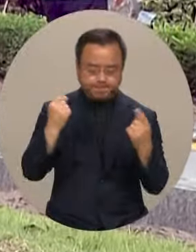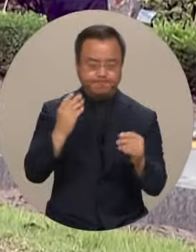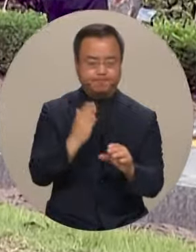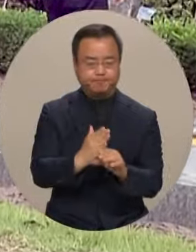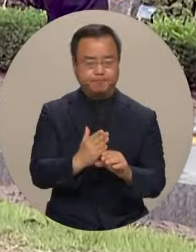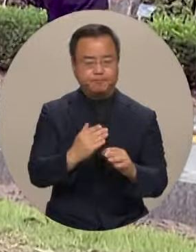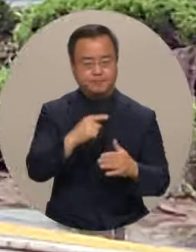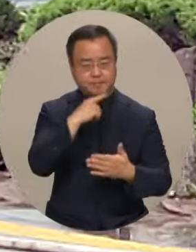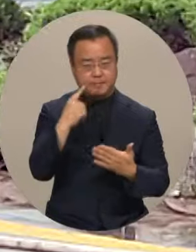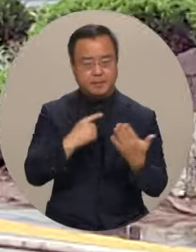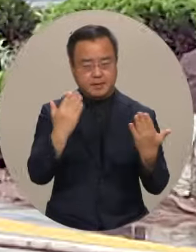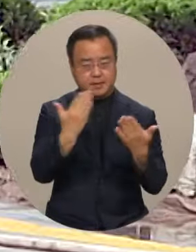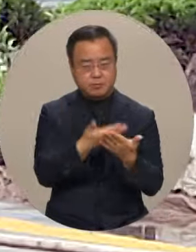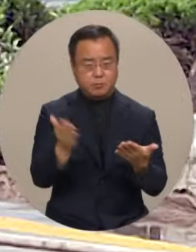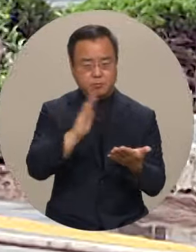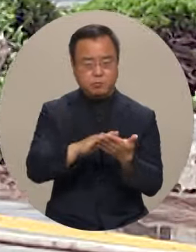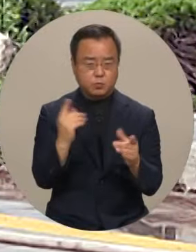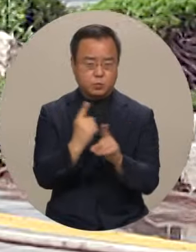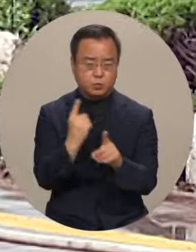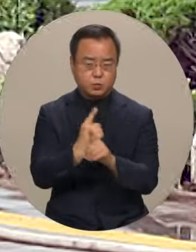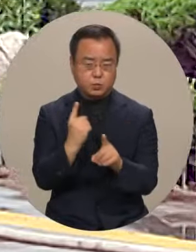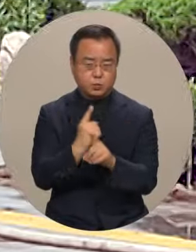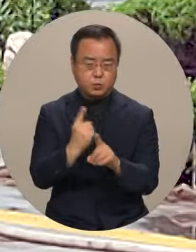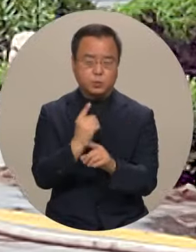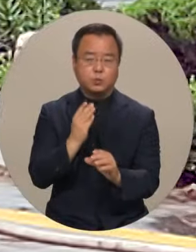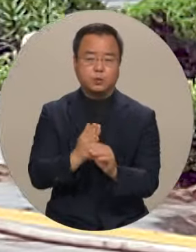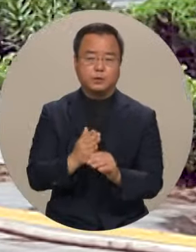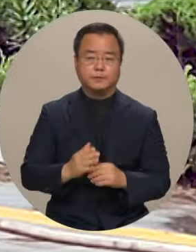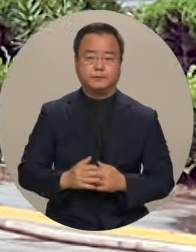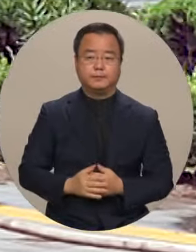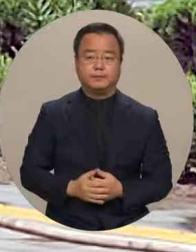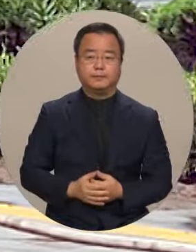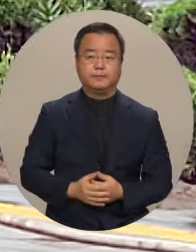시설물을 응급 복구하고 있습니다 EBS 뉴스 진입니다